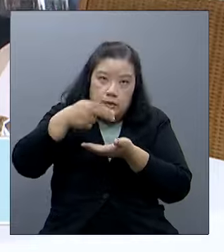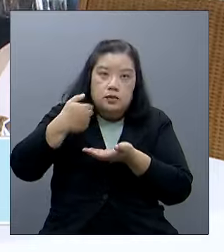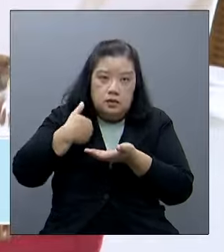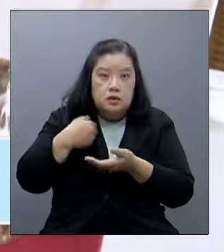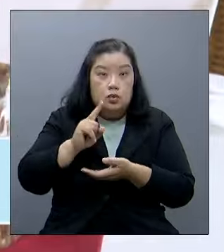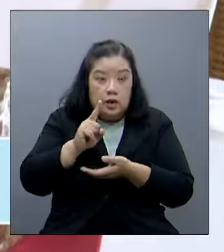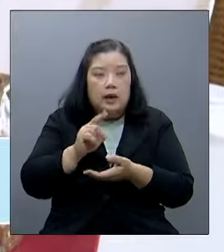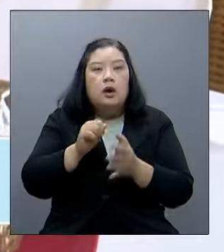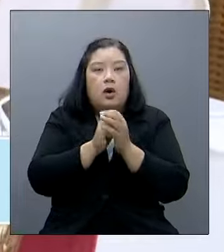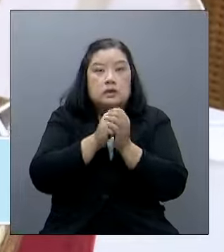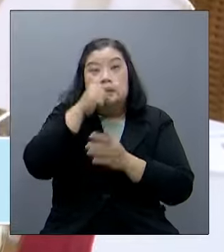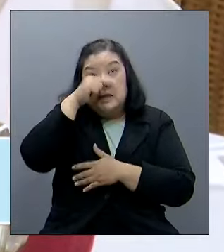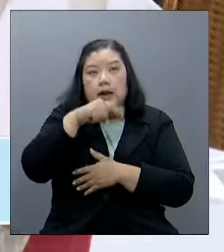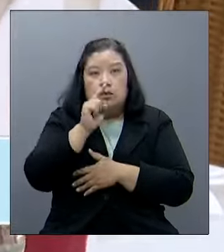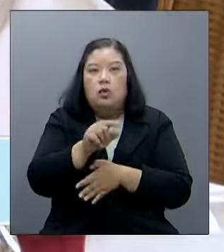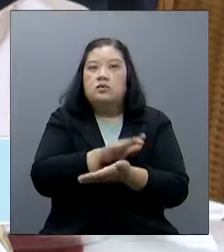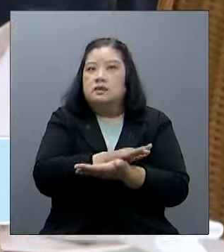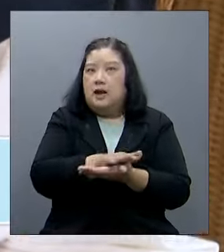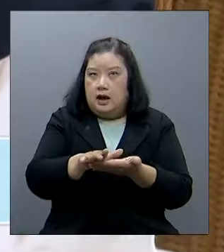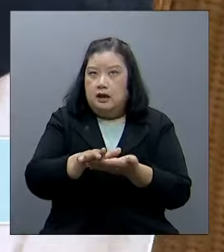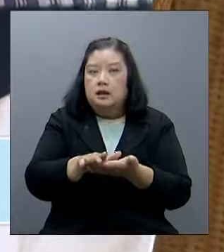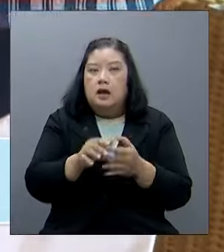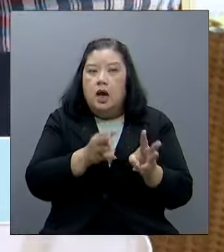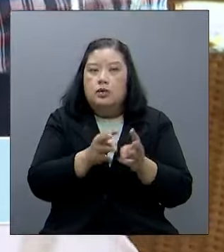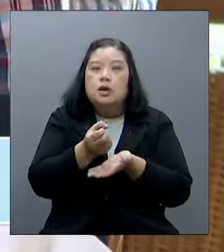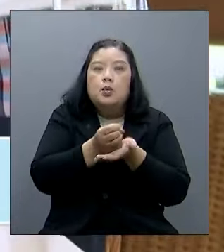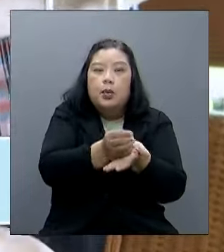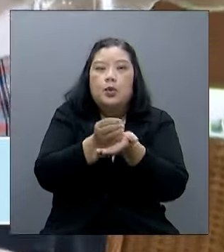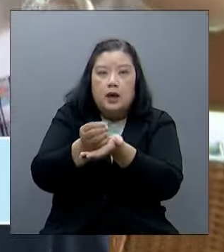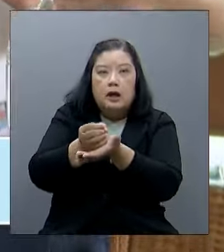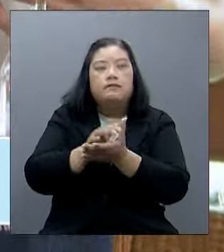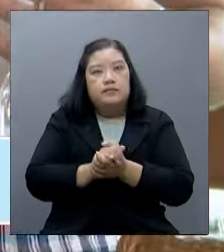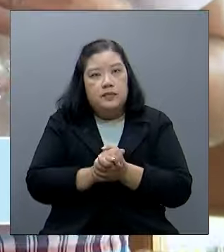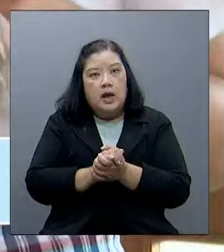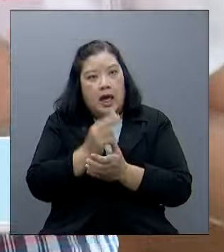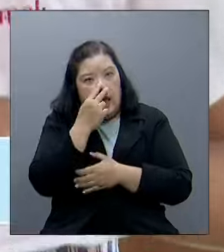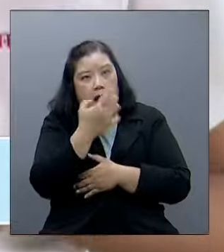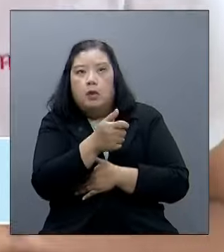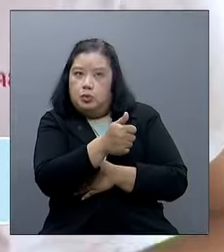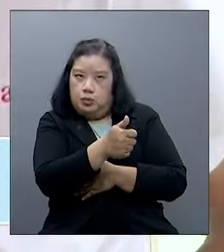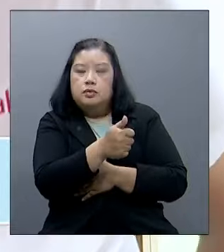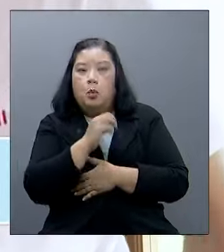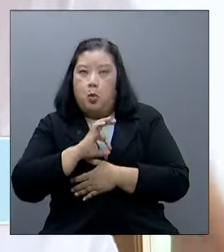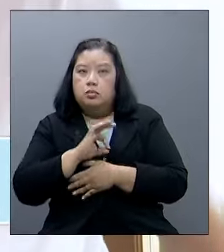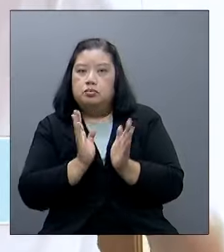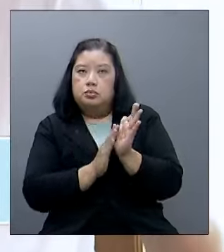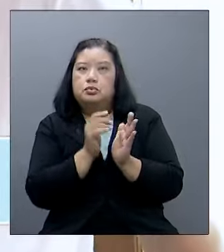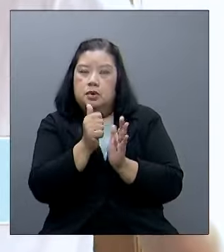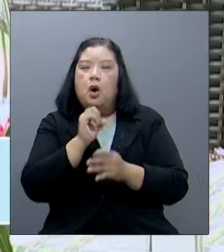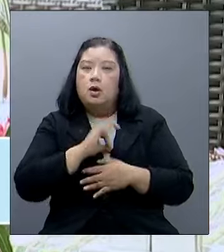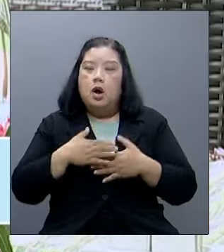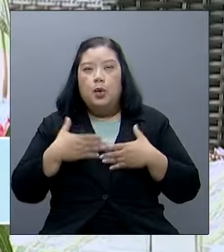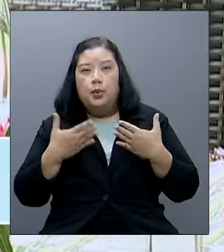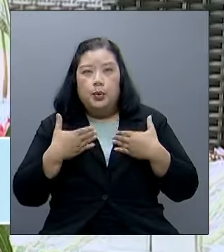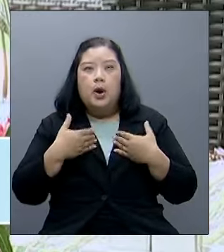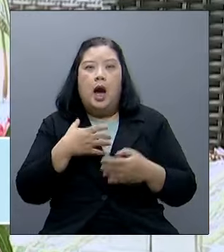ครับก็ตรงนี้นะครับก็เห็นน้องๆนะครับก็ดีใจนะครับที่เห็นน้องๆทุกคนนะครับได้ตื่นตัวนะครับเพราะว่า